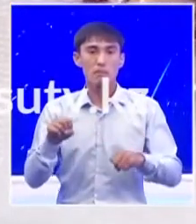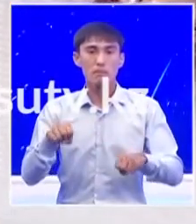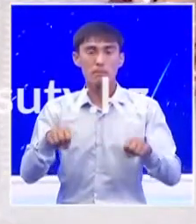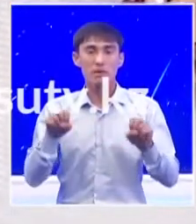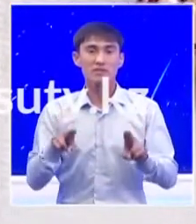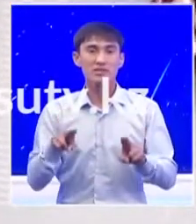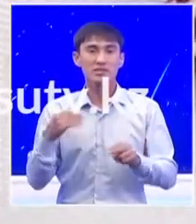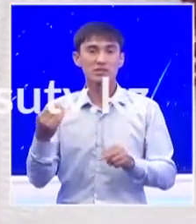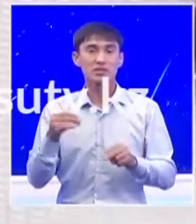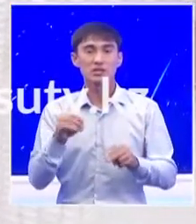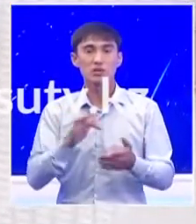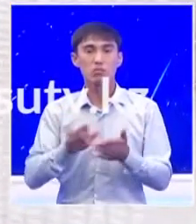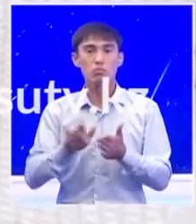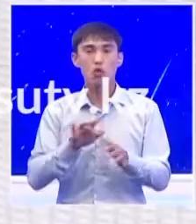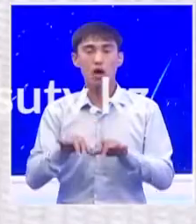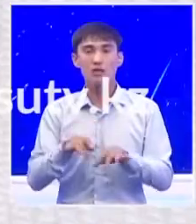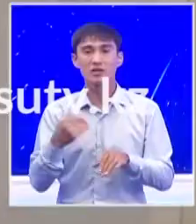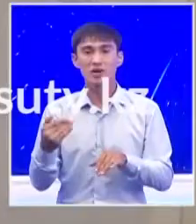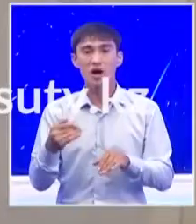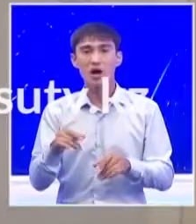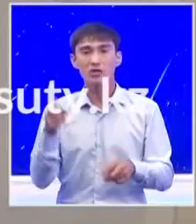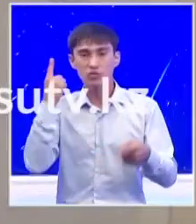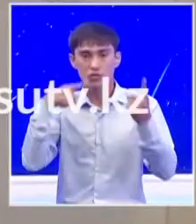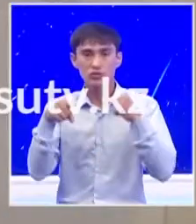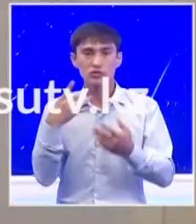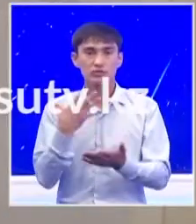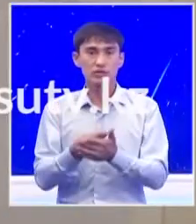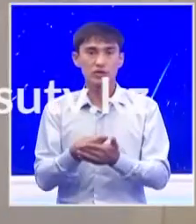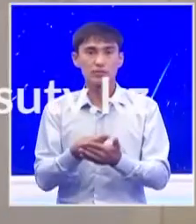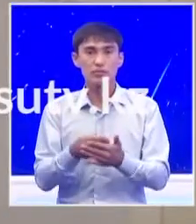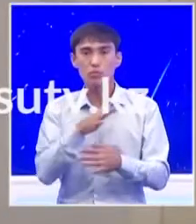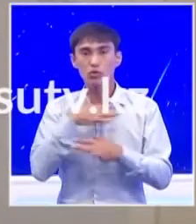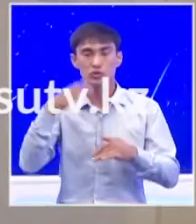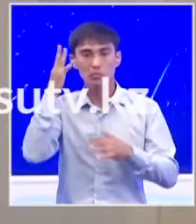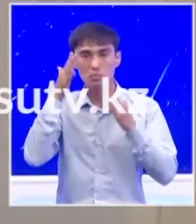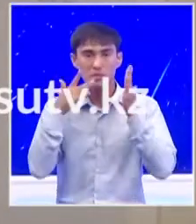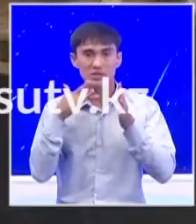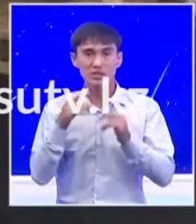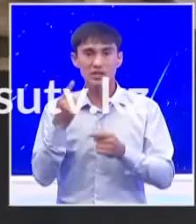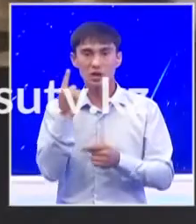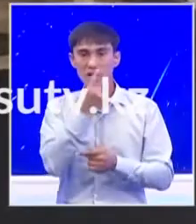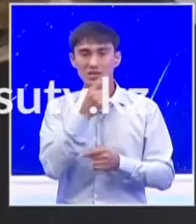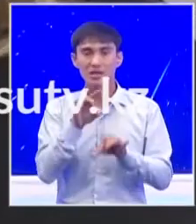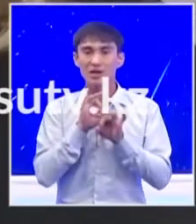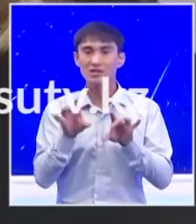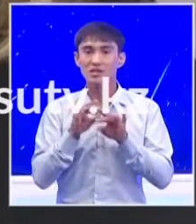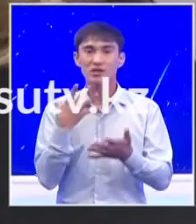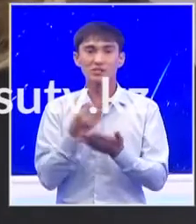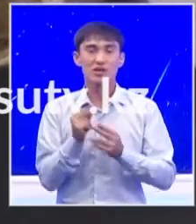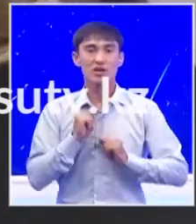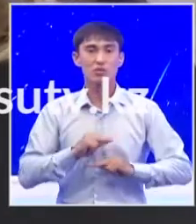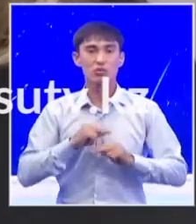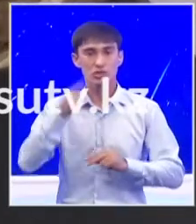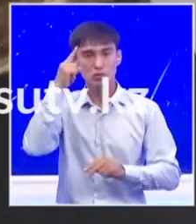– это хобби, которое последние годы стало занимать все большую часть времени и мыслей. Ее глаза светятся, когда она рассказывает о своих работах. И